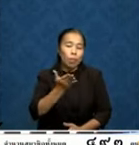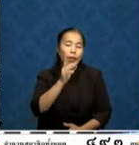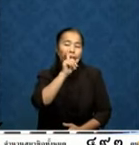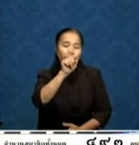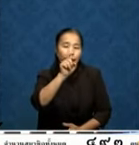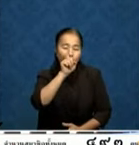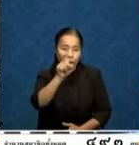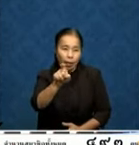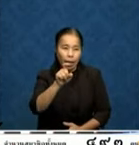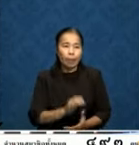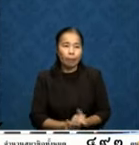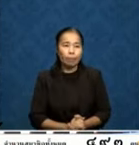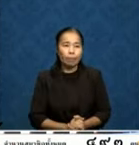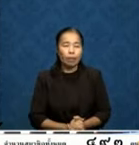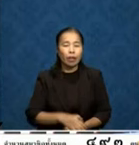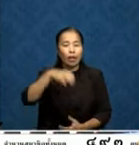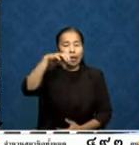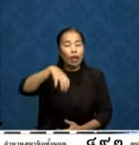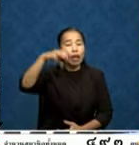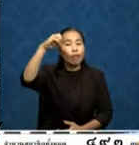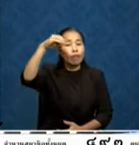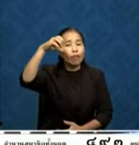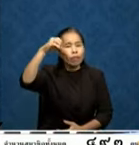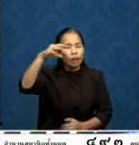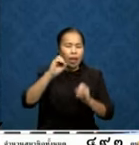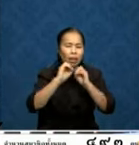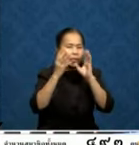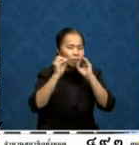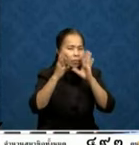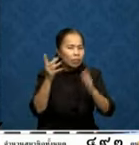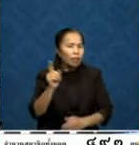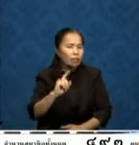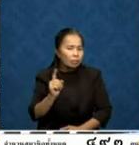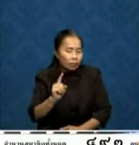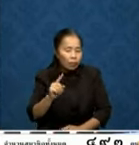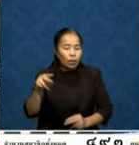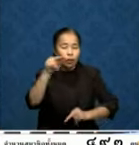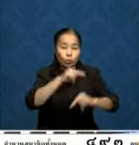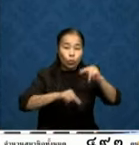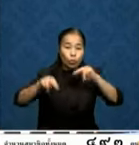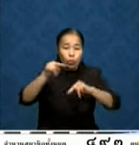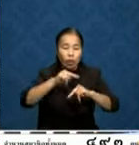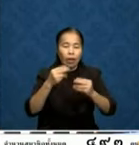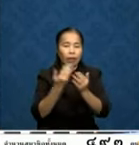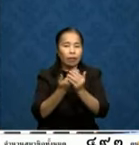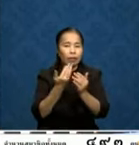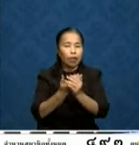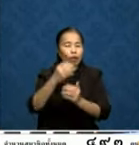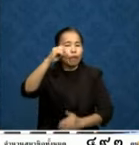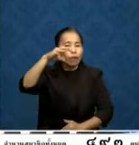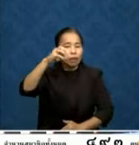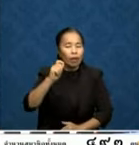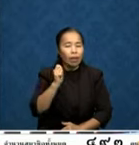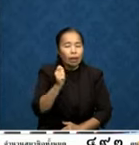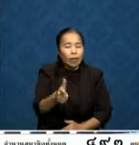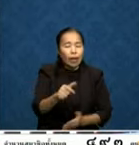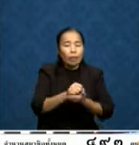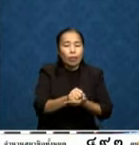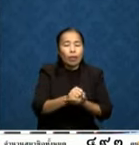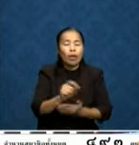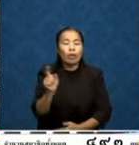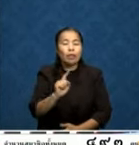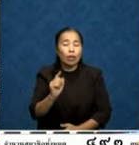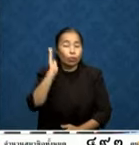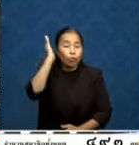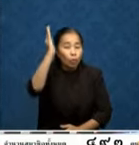างกกพนะครับถึงความชัดเจนในการเตรียมการกำกับค่าไฟในอนาคตนะครับที่มีการเปลี่ยน